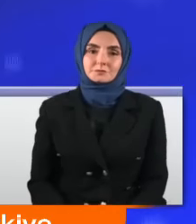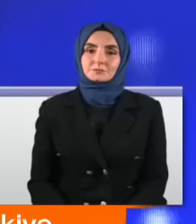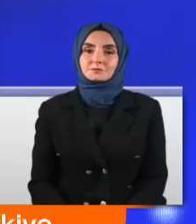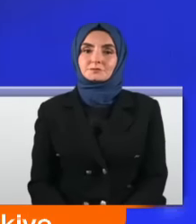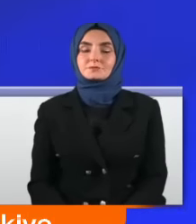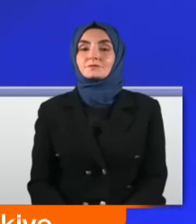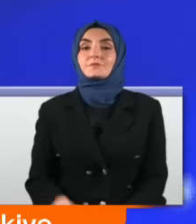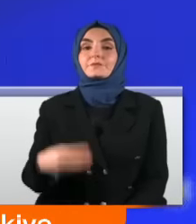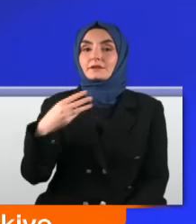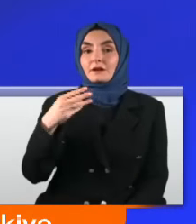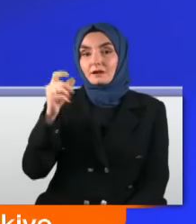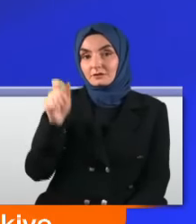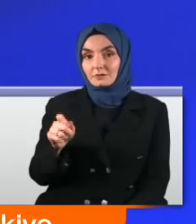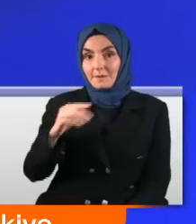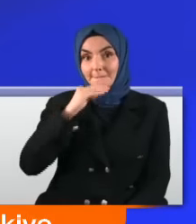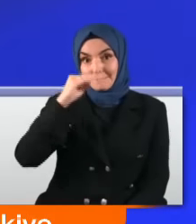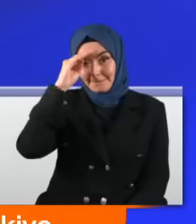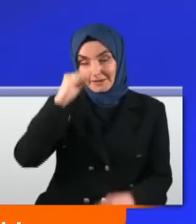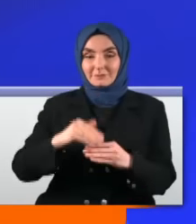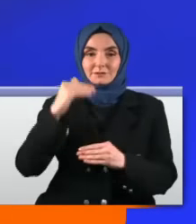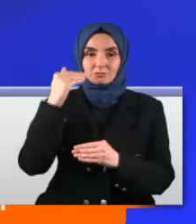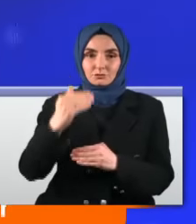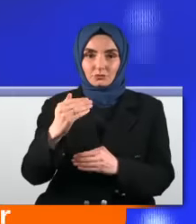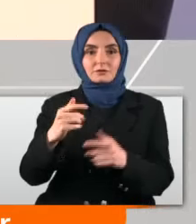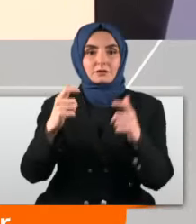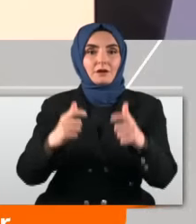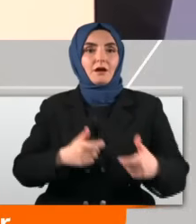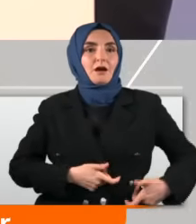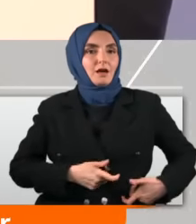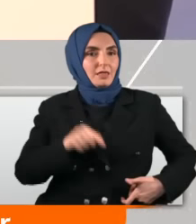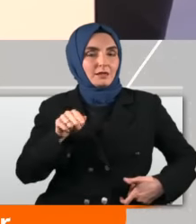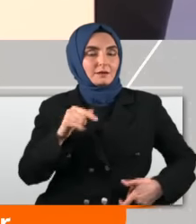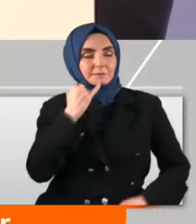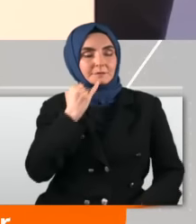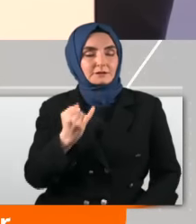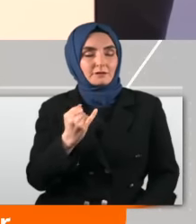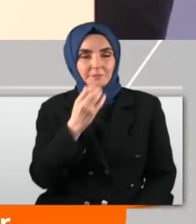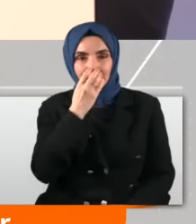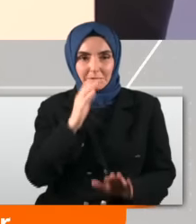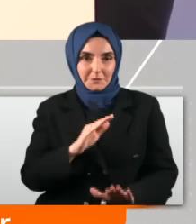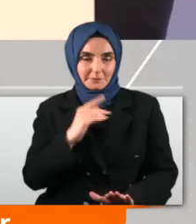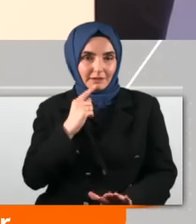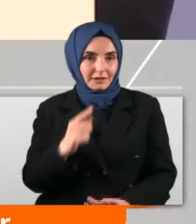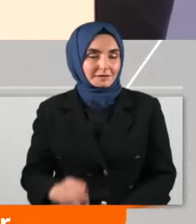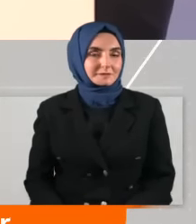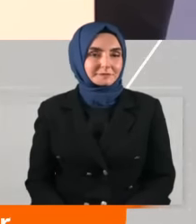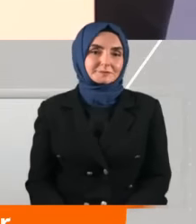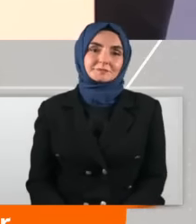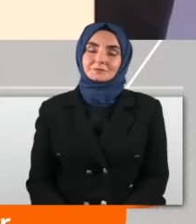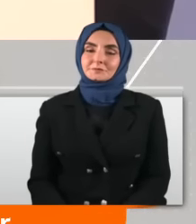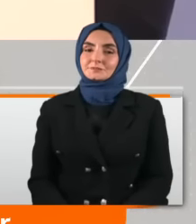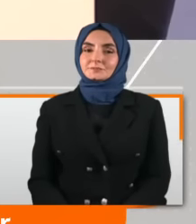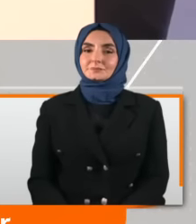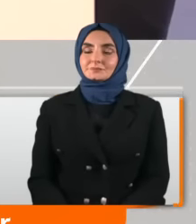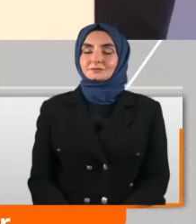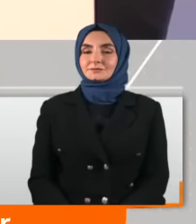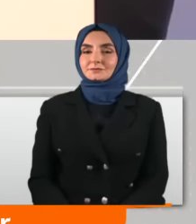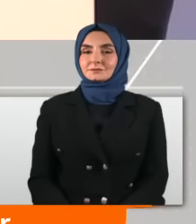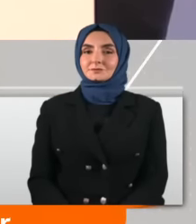Erdoğan bayramdan sonra kenti ziyaret edeceğini söyledi. Bayramdan sonra inşallah